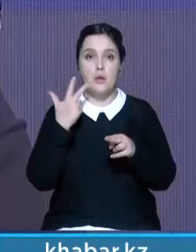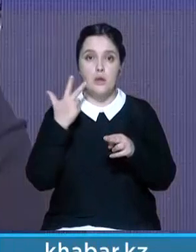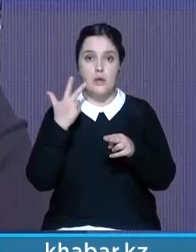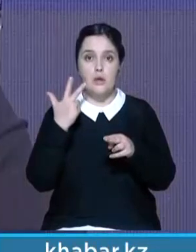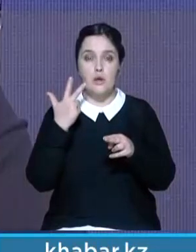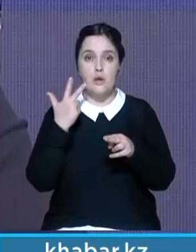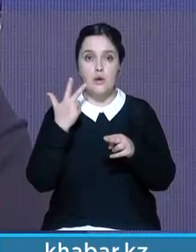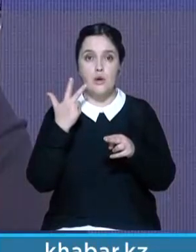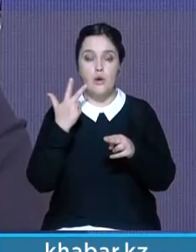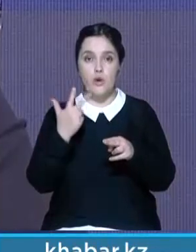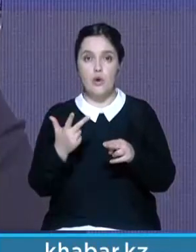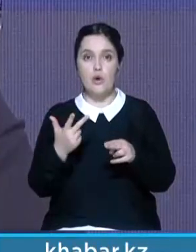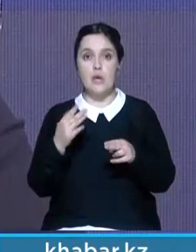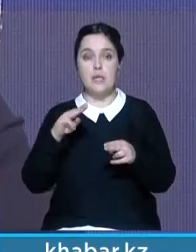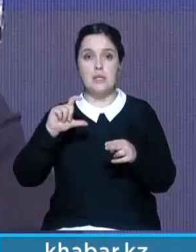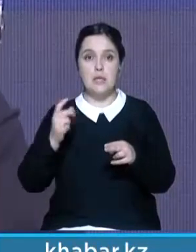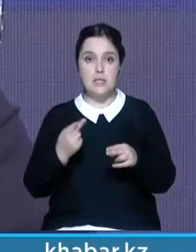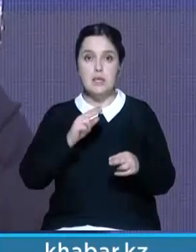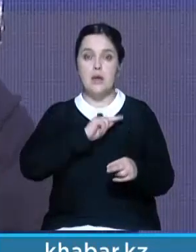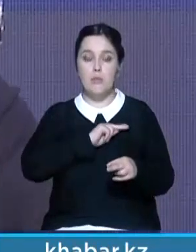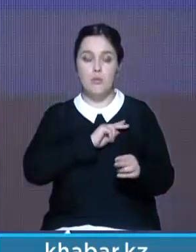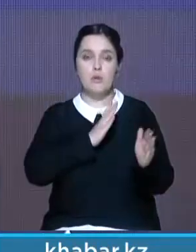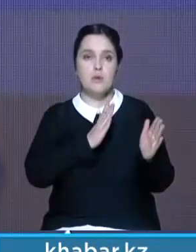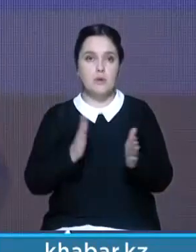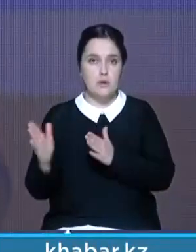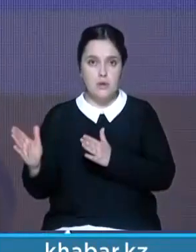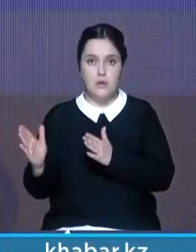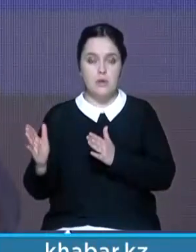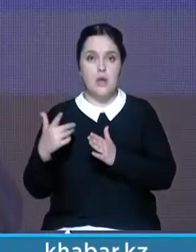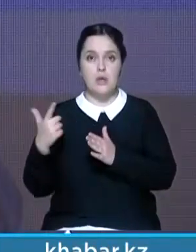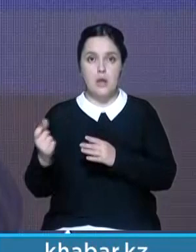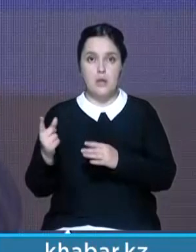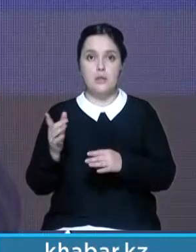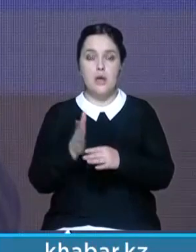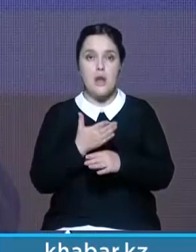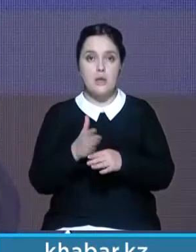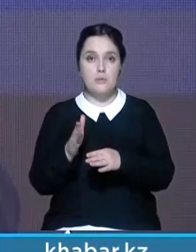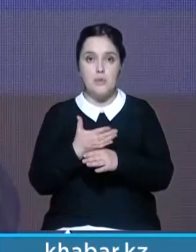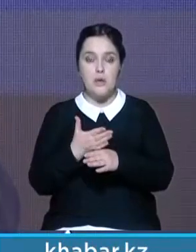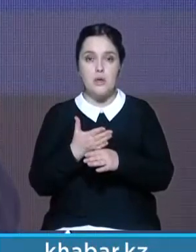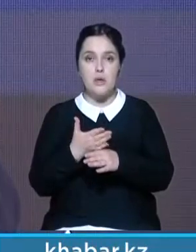2 турбин. На данный момент ТЭЦ работает в штатном режиме. Газораспределительные сети подведены к